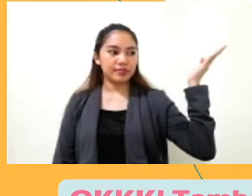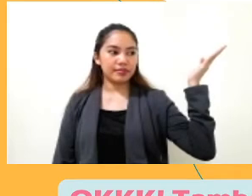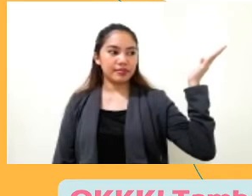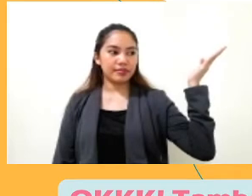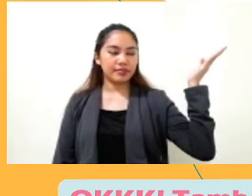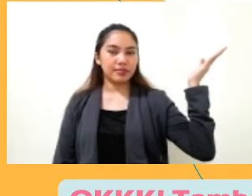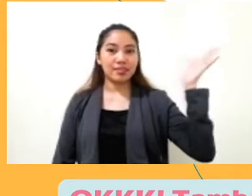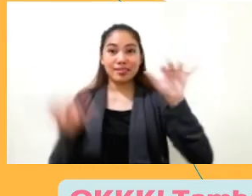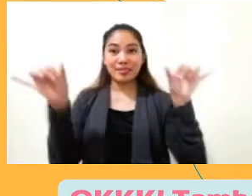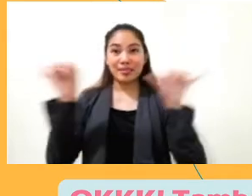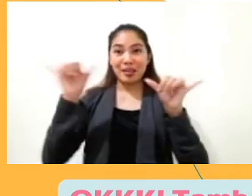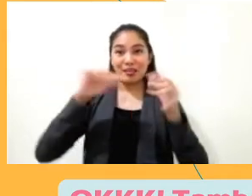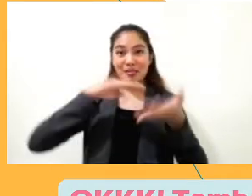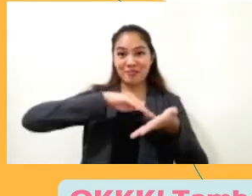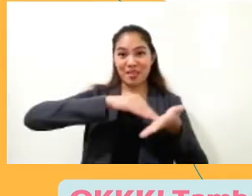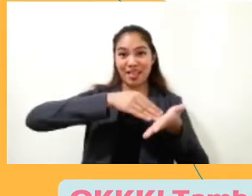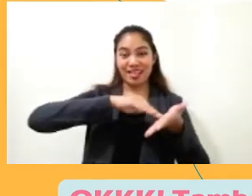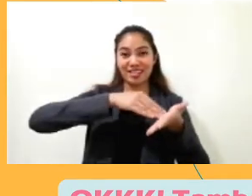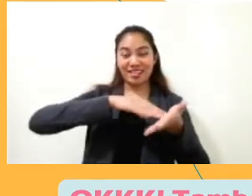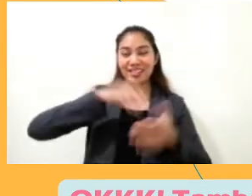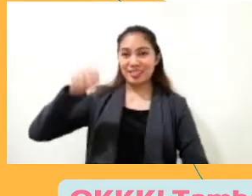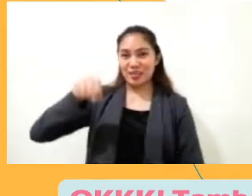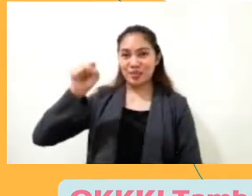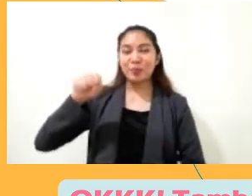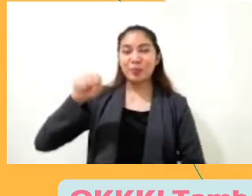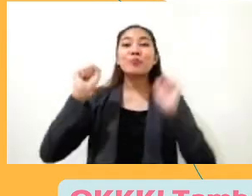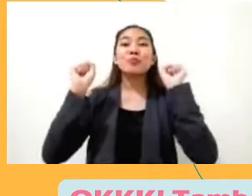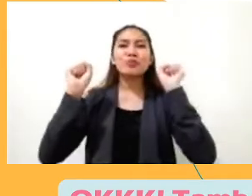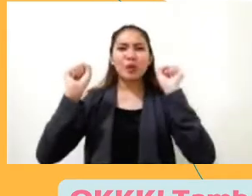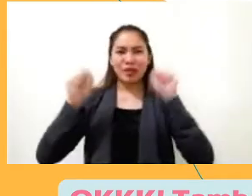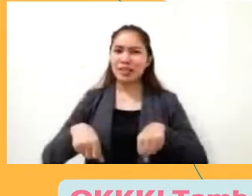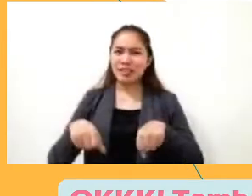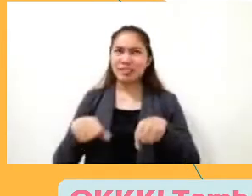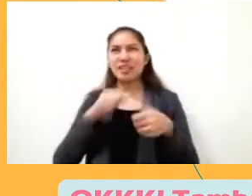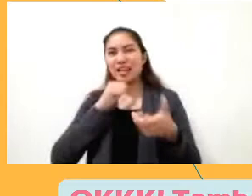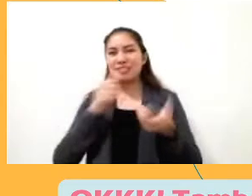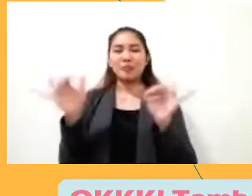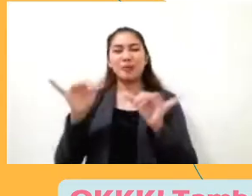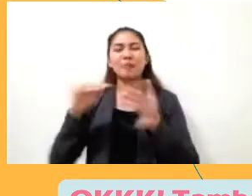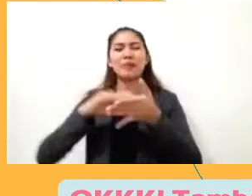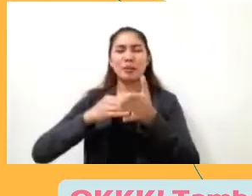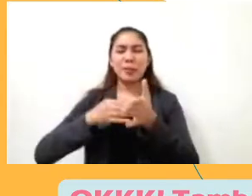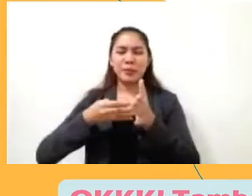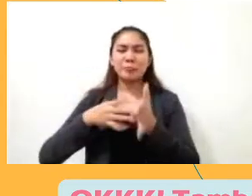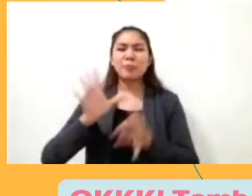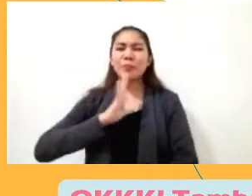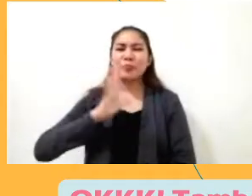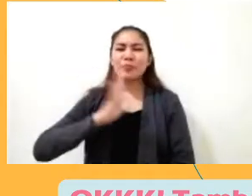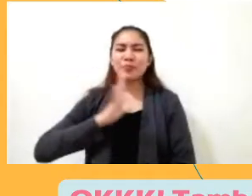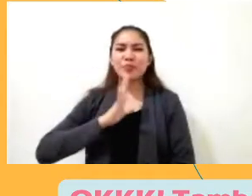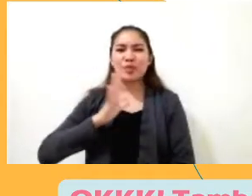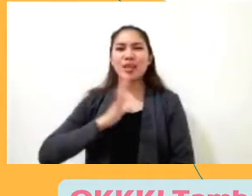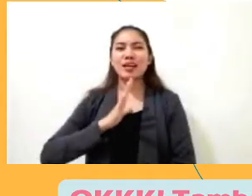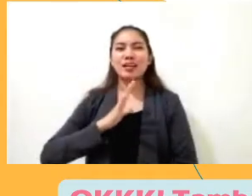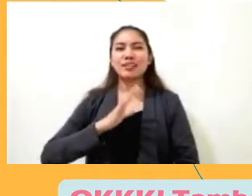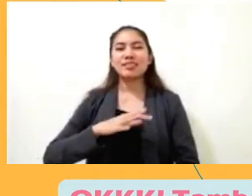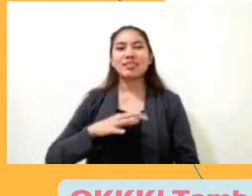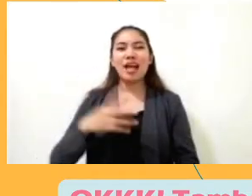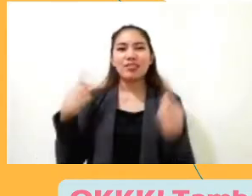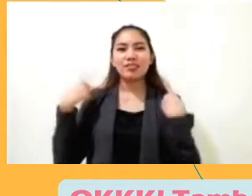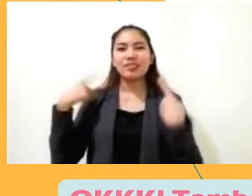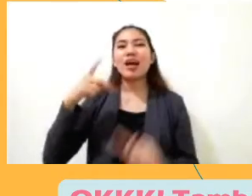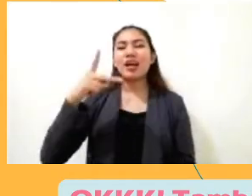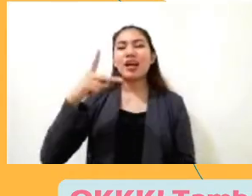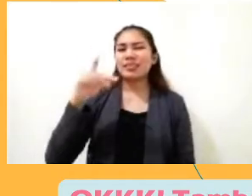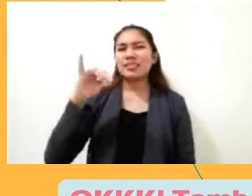Parang bali. Pwede namang hindi. Basta ang goal lang is sumipa lang kayo or meron lang kayong